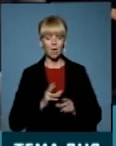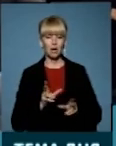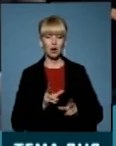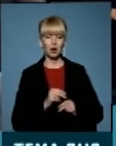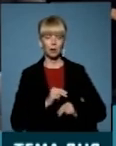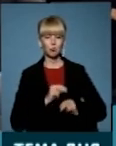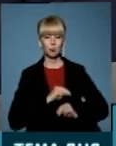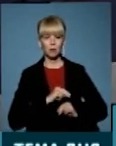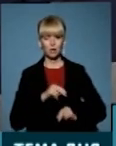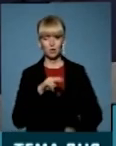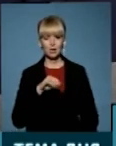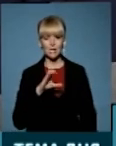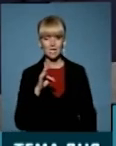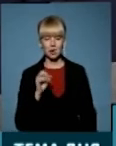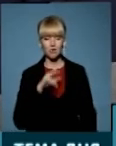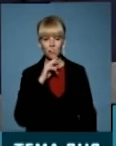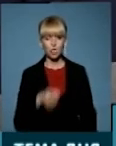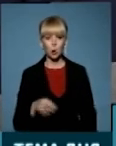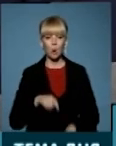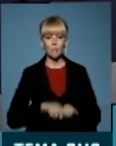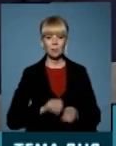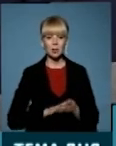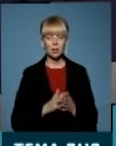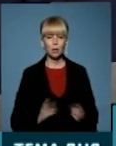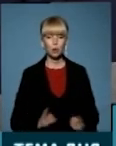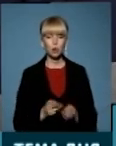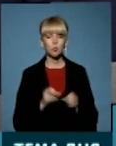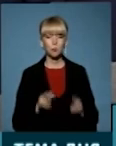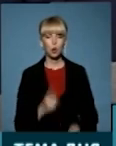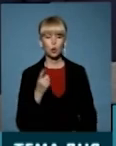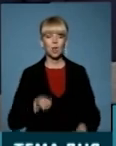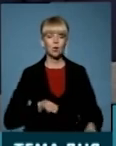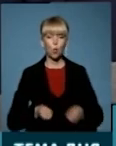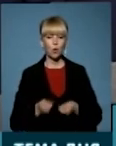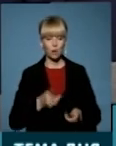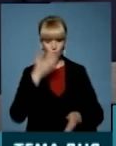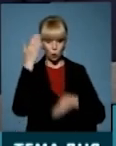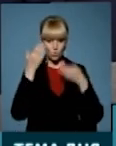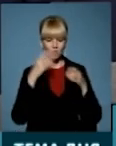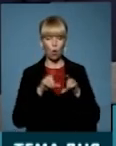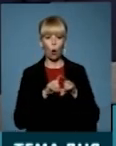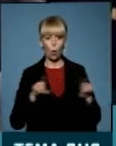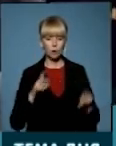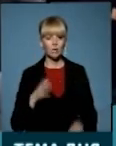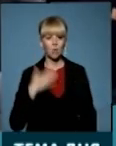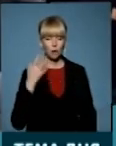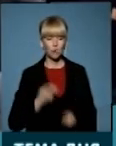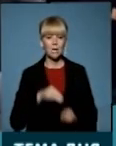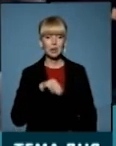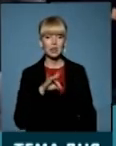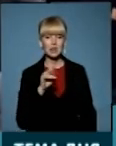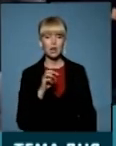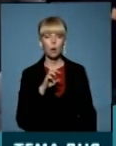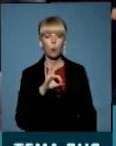працівниками ДСНС у Чернівецькій області перевіряли стан пожежної безпеки одного з торгівельно-розважальних комплексів на Буковині – це ТРЦ